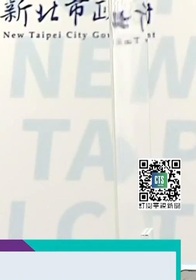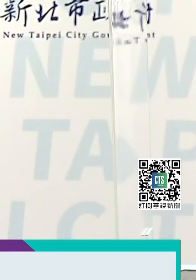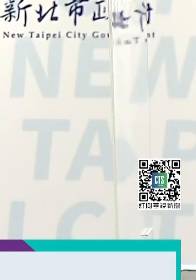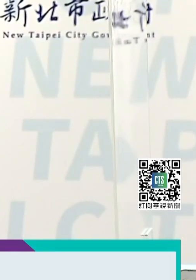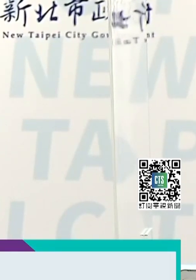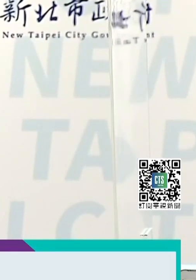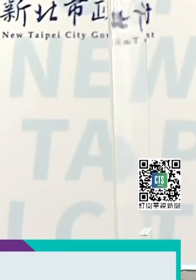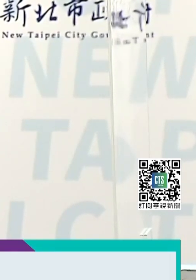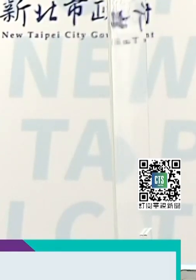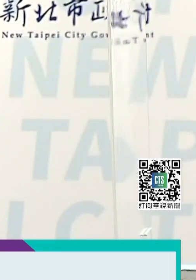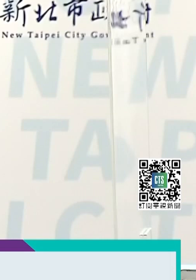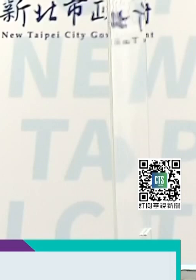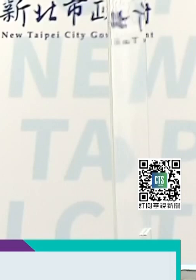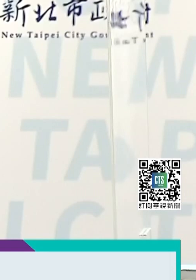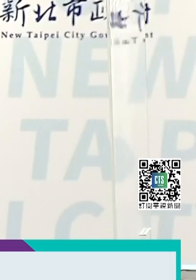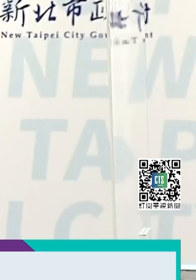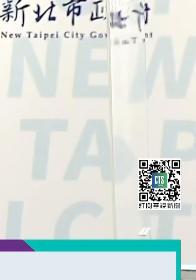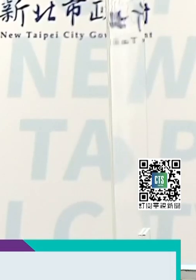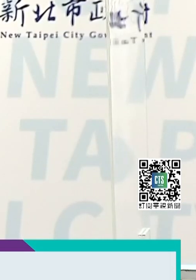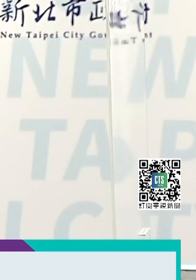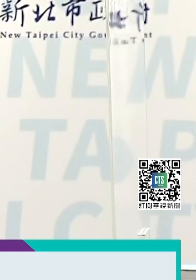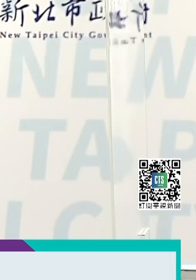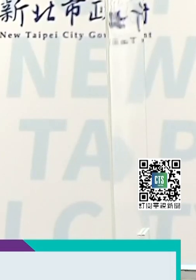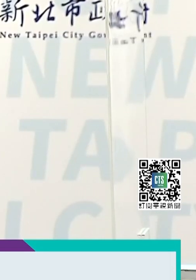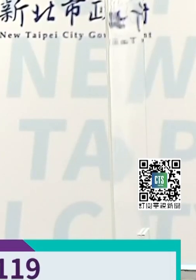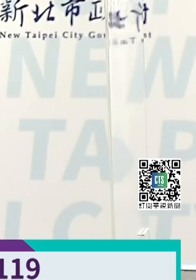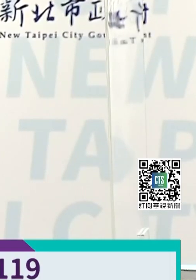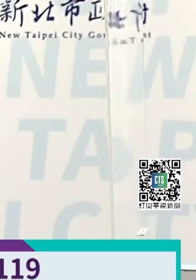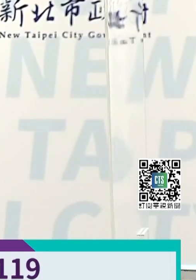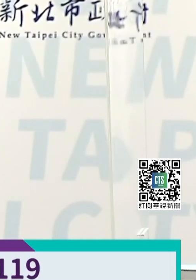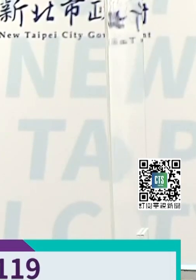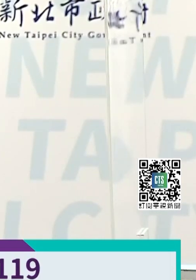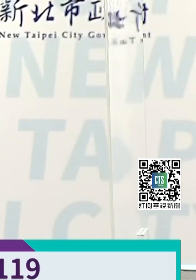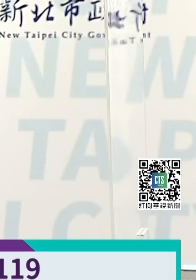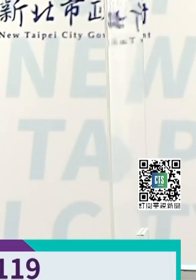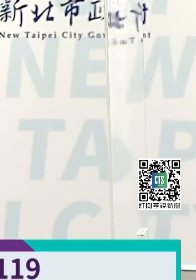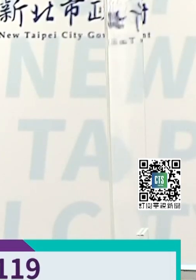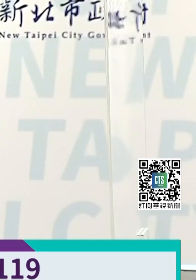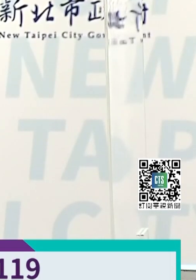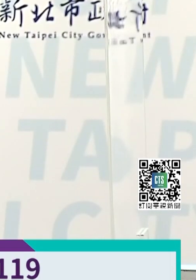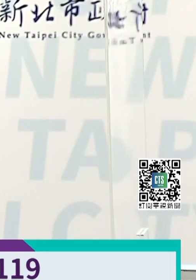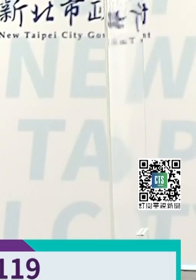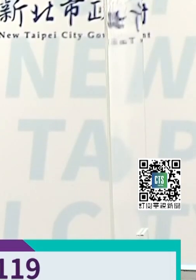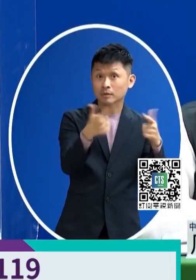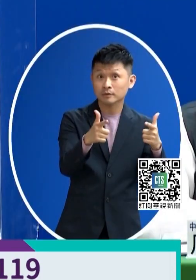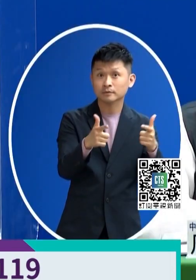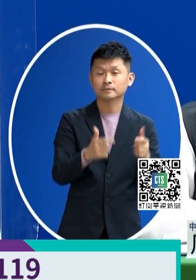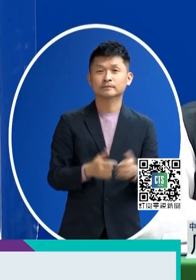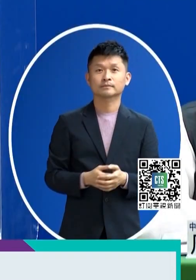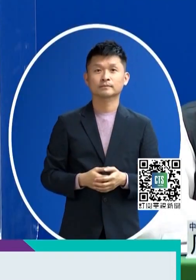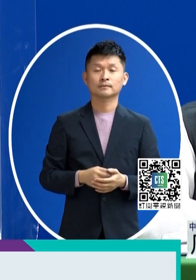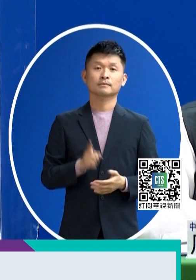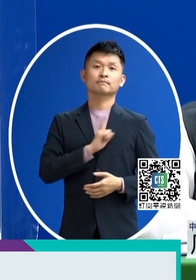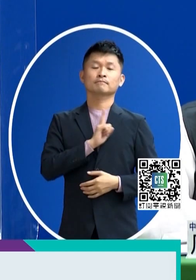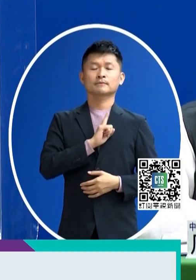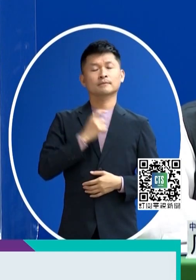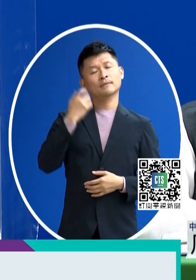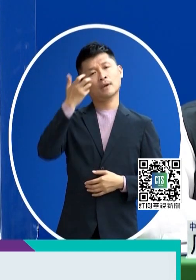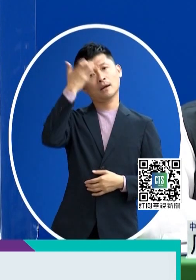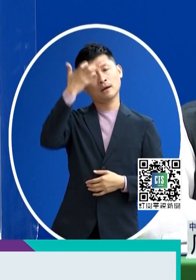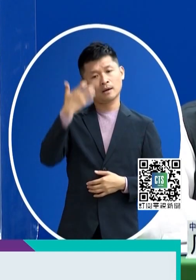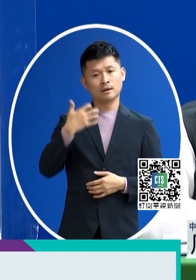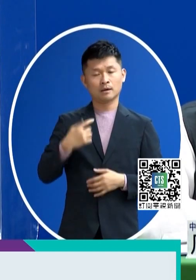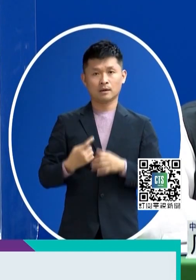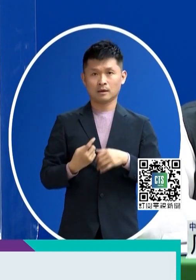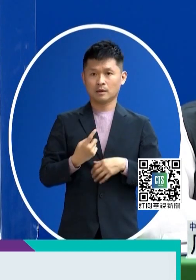通报，包括了1922卫生所、卫生局，还有我们的居家照护的服务电话以及119。 在家里面验出这